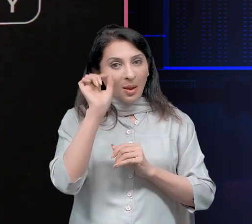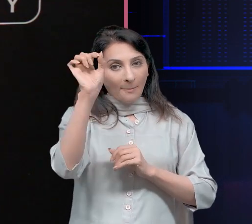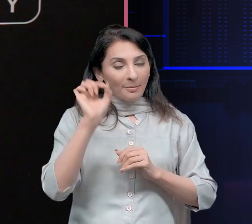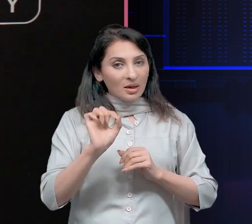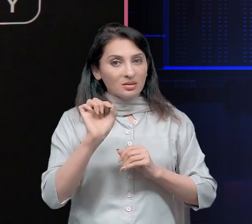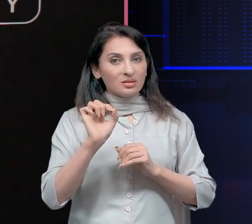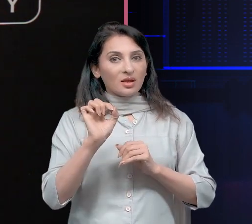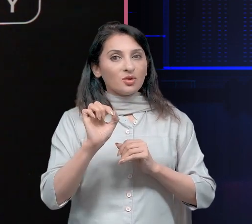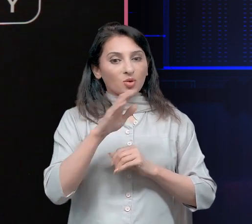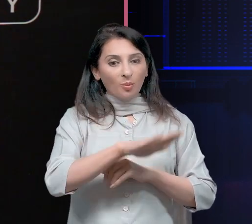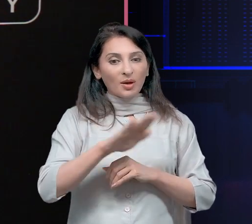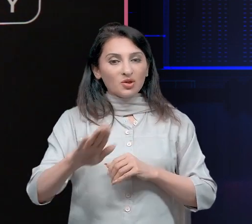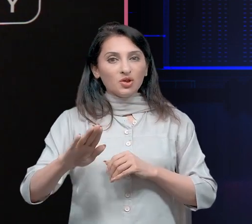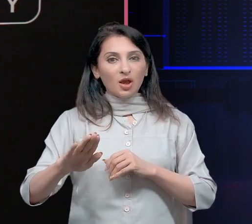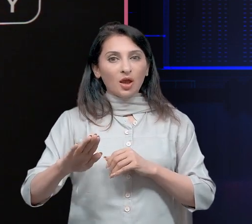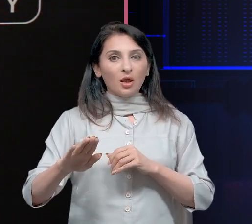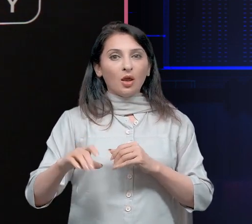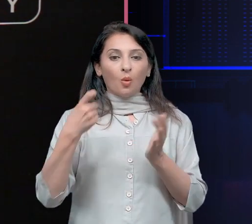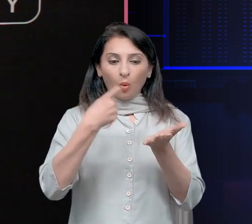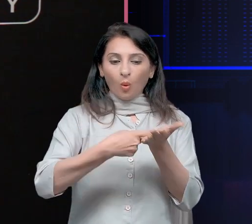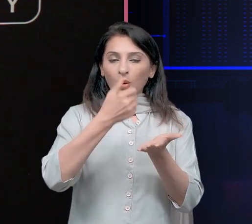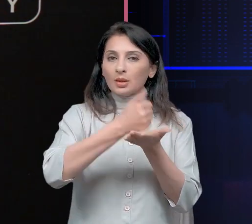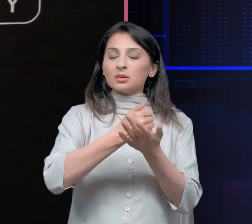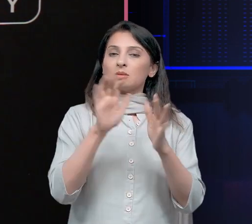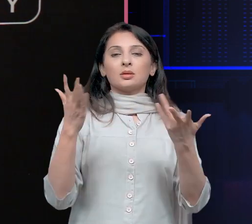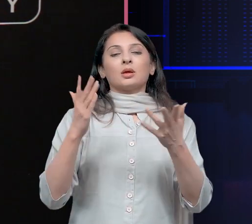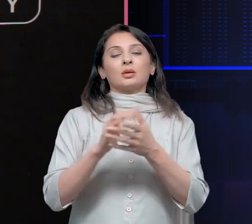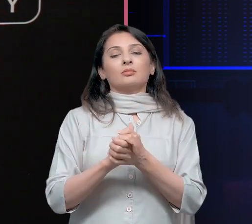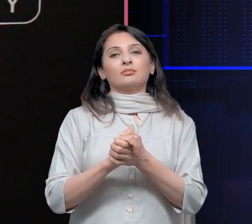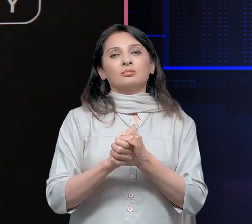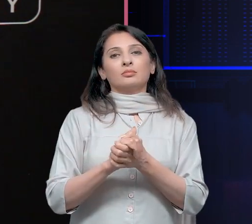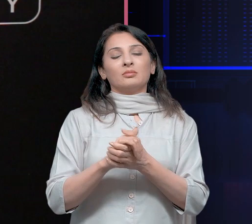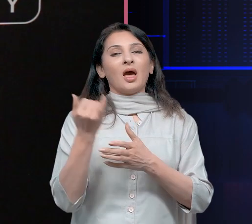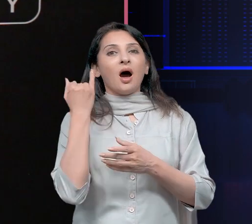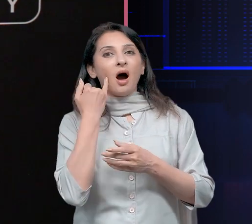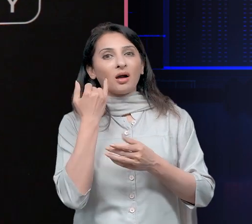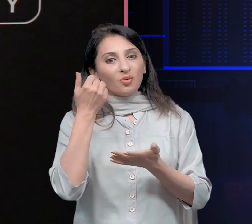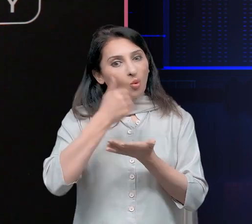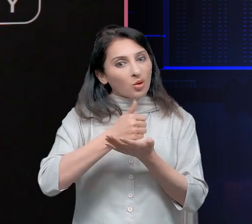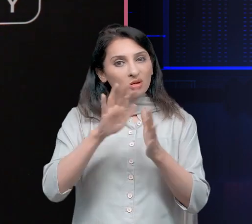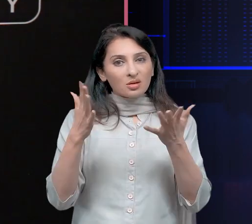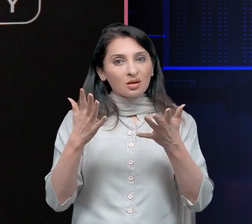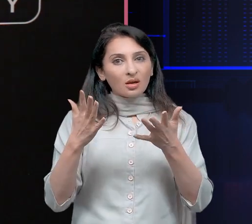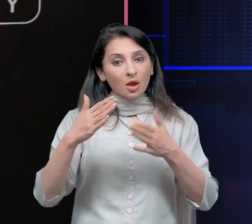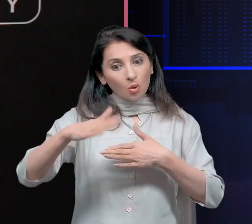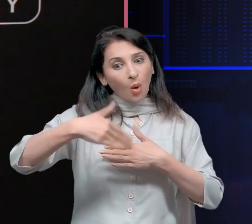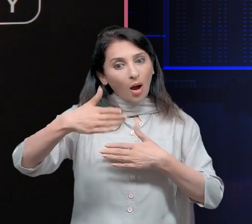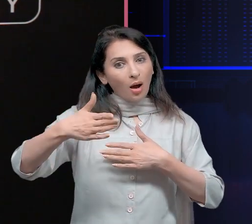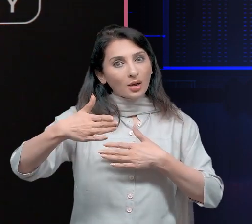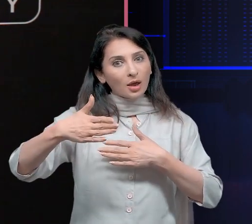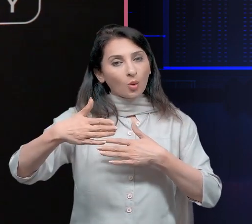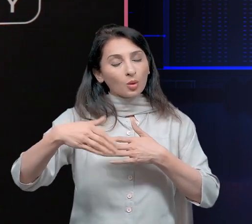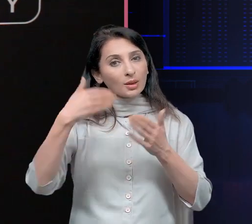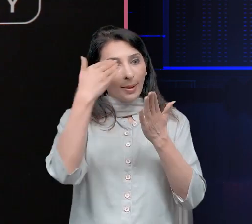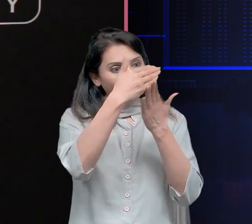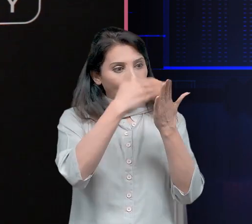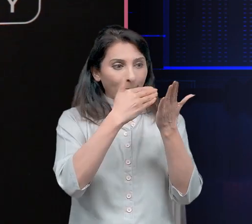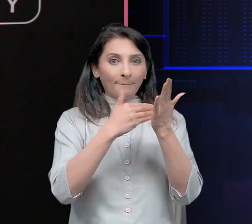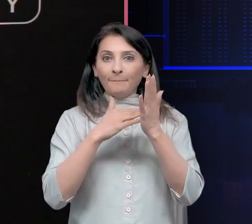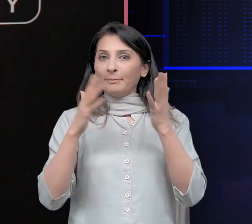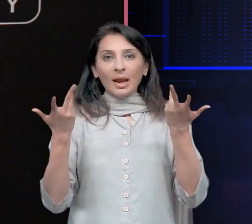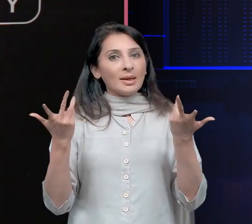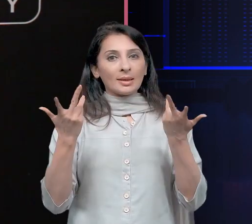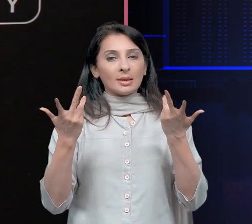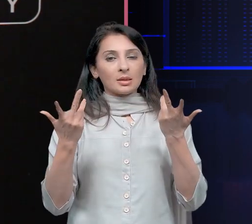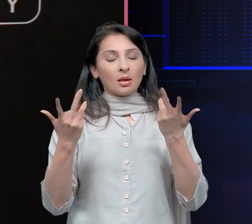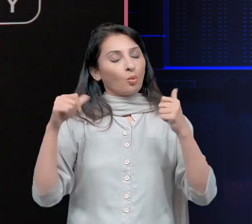कि किस इलाके में कैसे बच्चे हैं, स्कूल्स चाहिए, उसमें आगे कैसे और प्लानिंग करना है। तो ये सब इशू था। वहाँ मेरी मुलाकात हुई